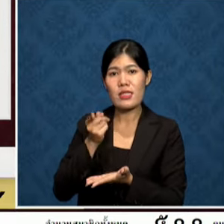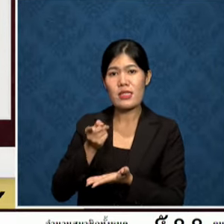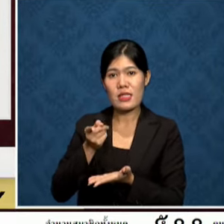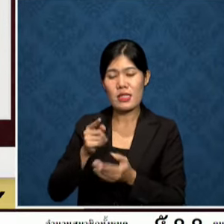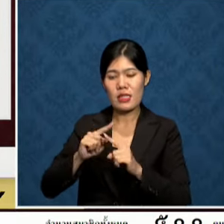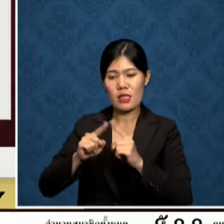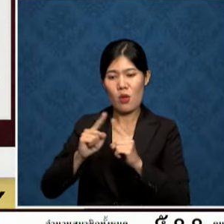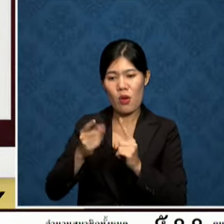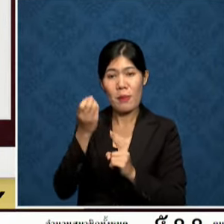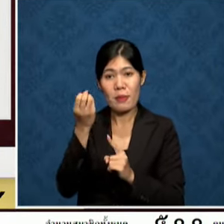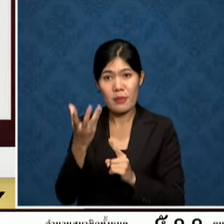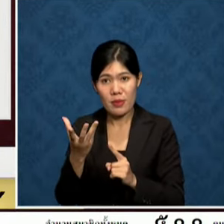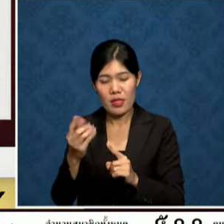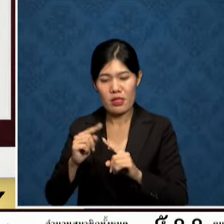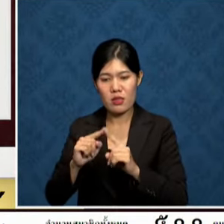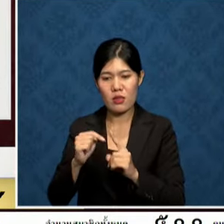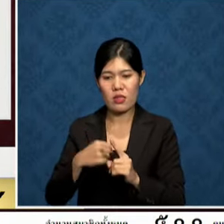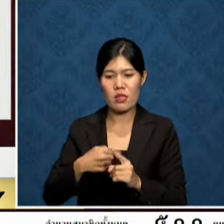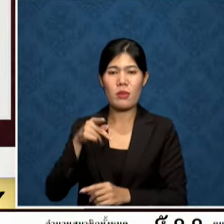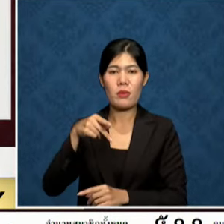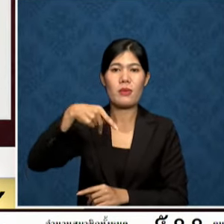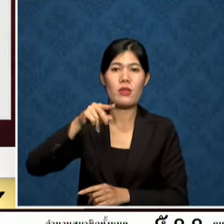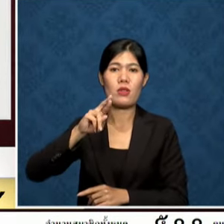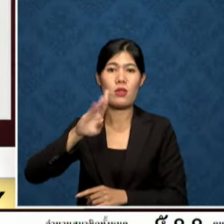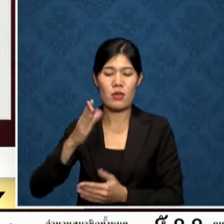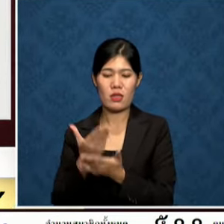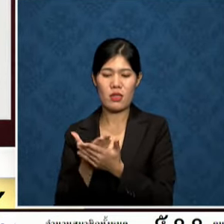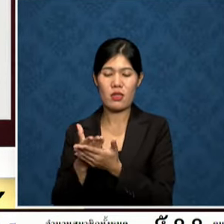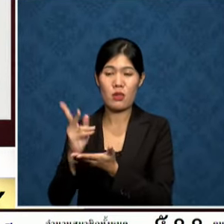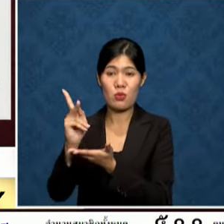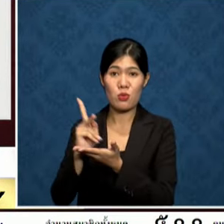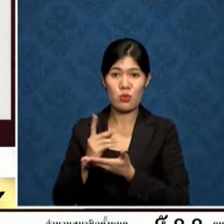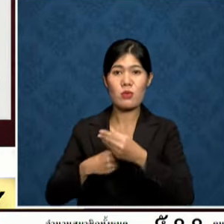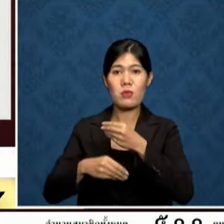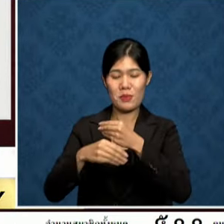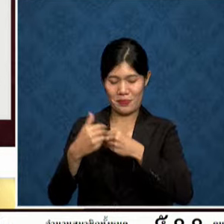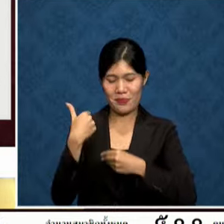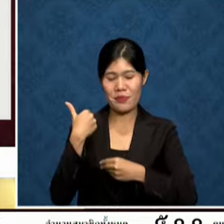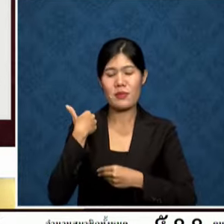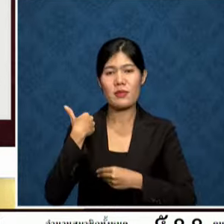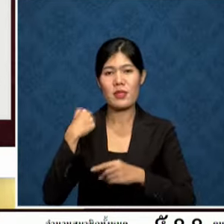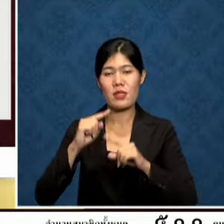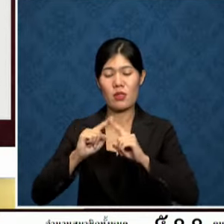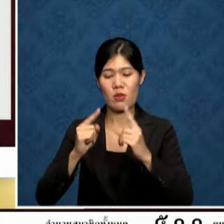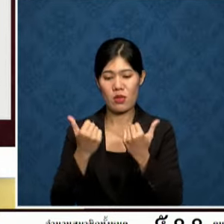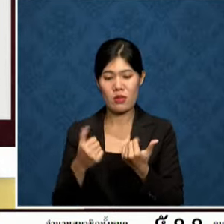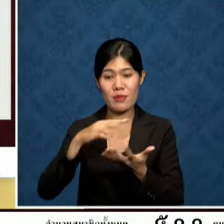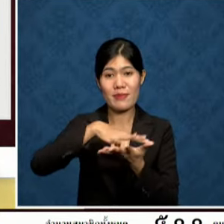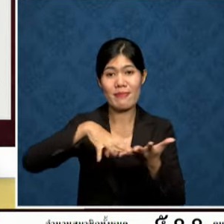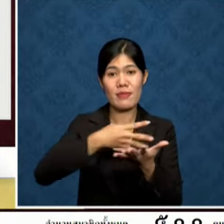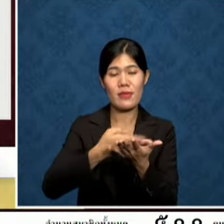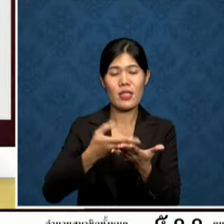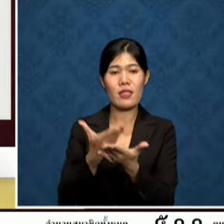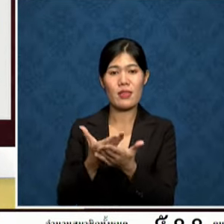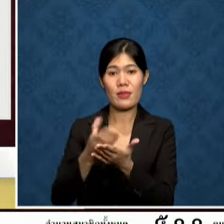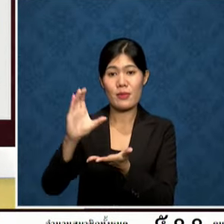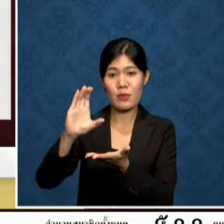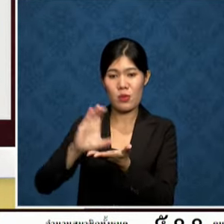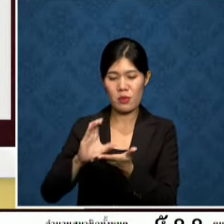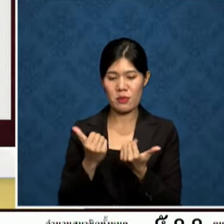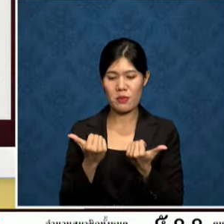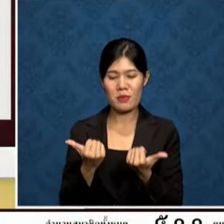ดุลไว้หรือจำเป็นที่จะต้องมีการออกพรบเพื่อกู้เงินเพิ่มเติมก็มีนะคะแต่ว่าในการวางแผนงบประมาณในปี